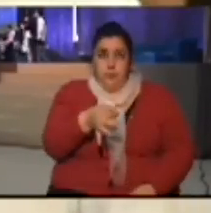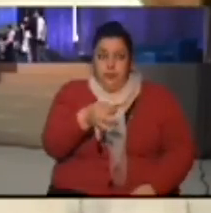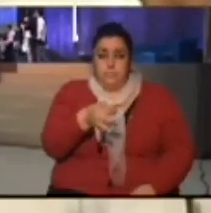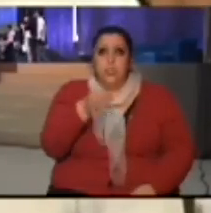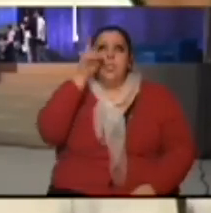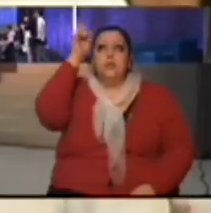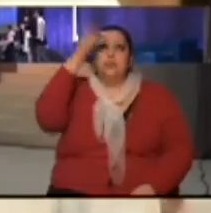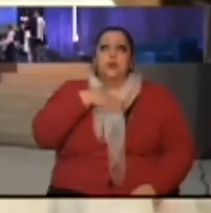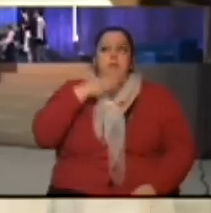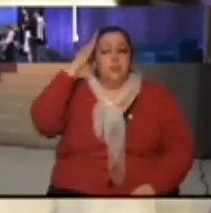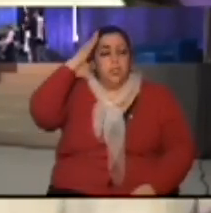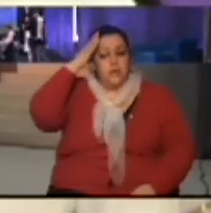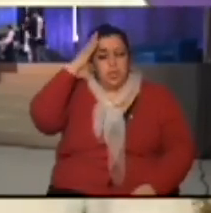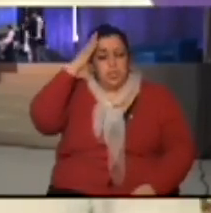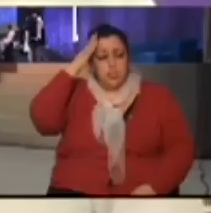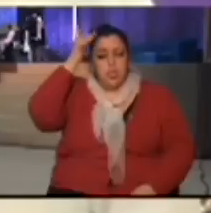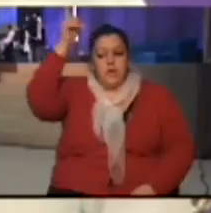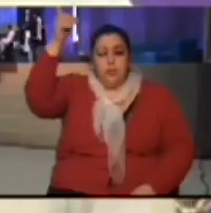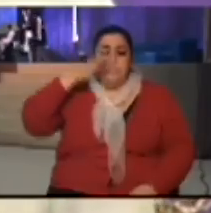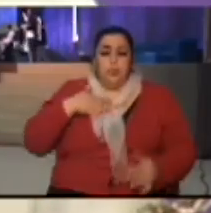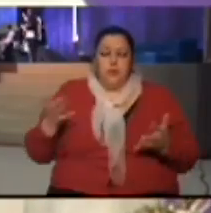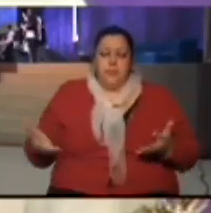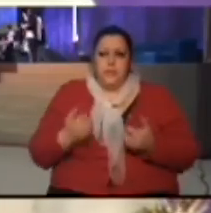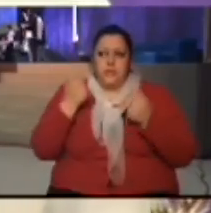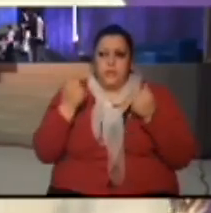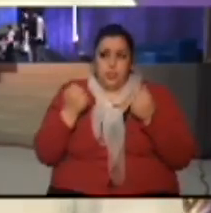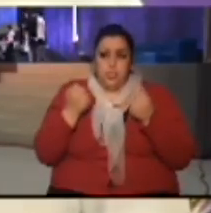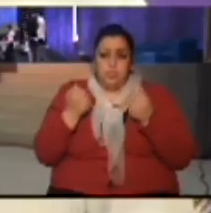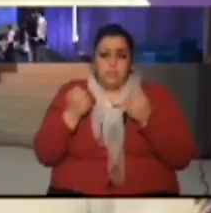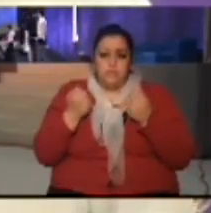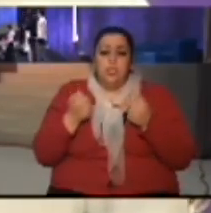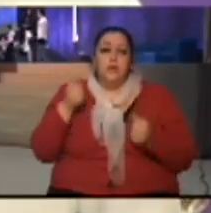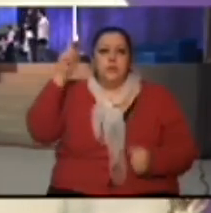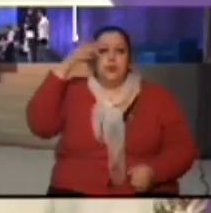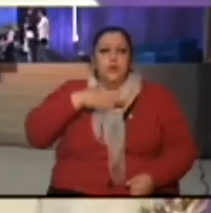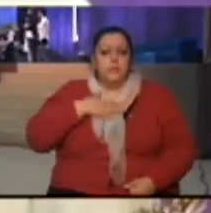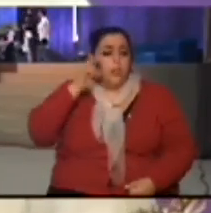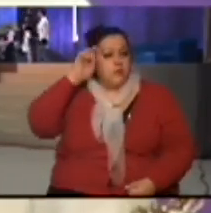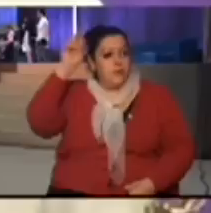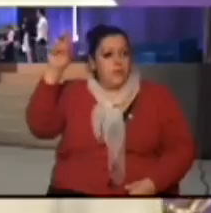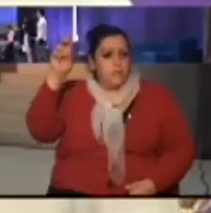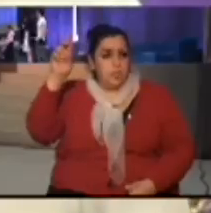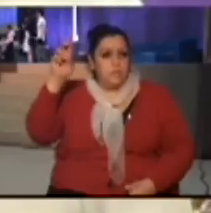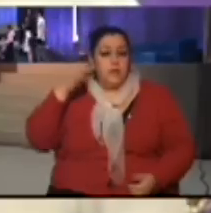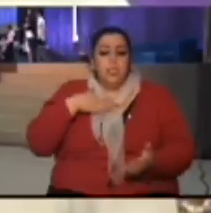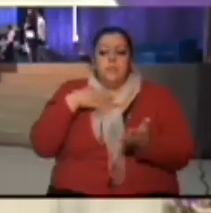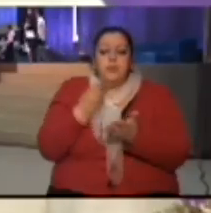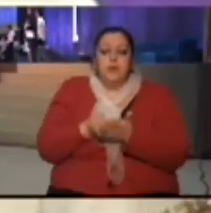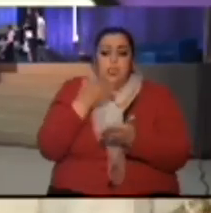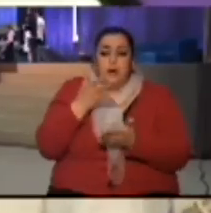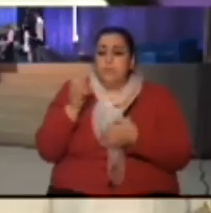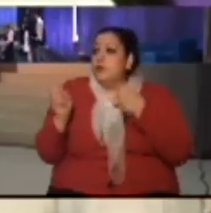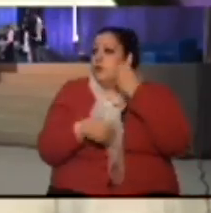իմ Տերն ես, դու իմ Փրկիչն ես, դու իմ Աստվածն ես, Հանկագին Սուրբ